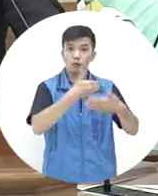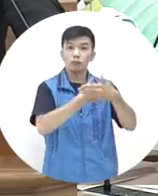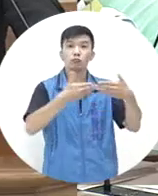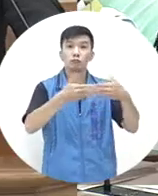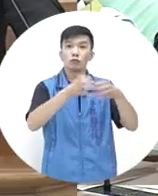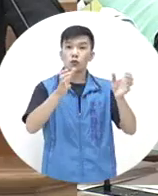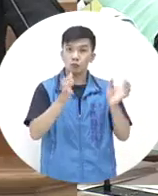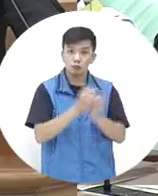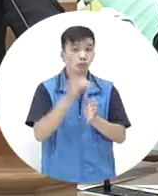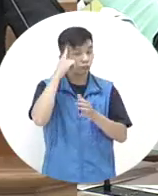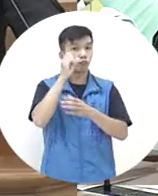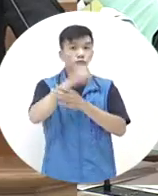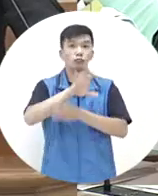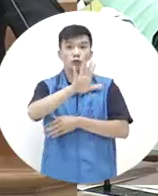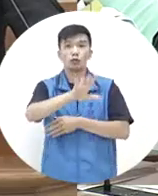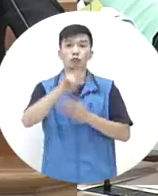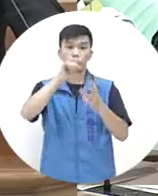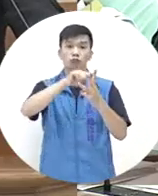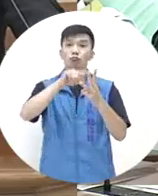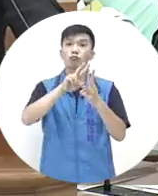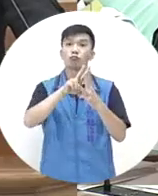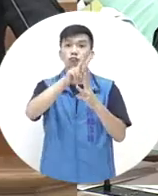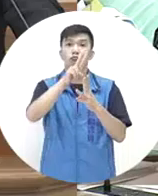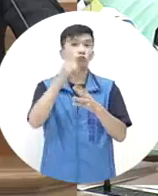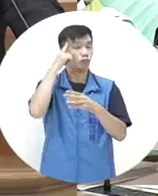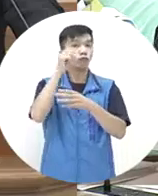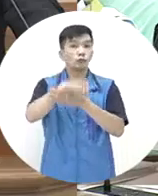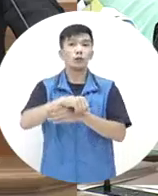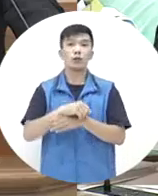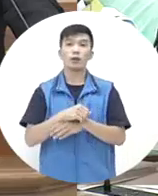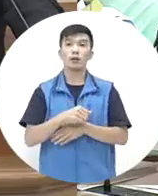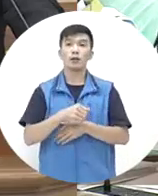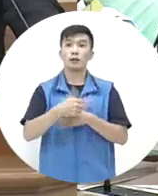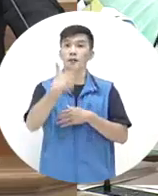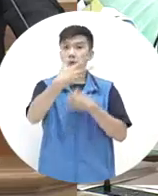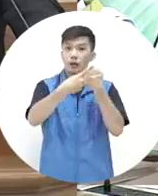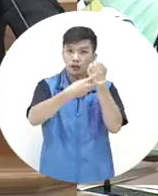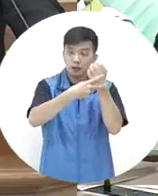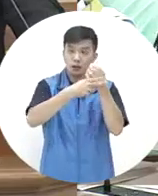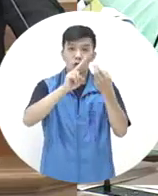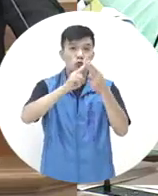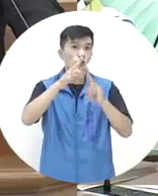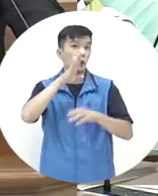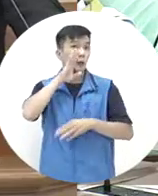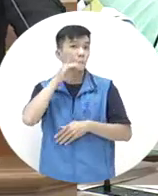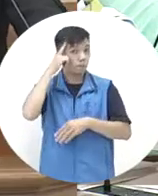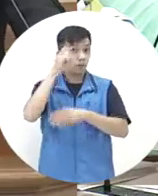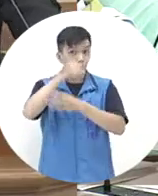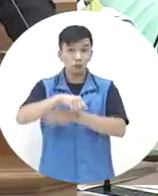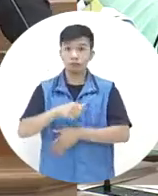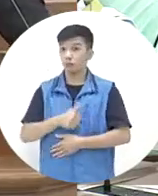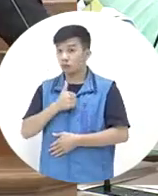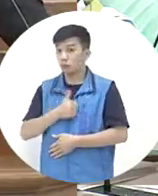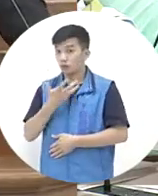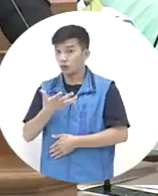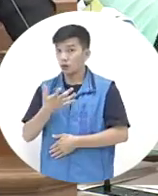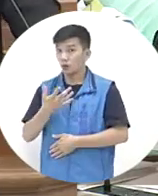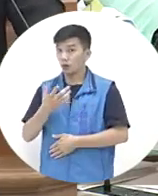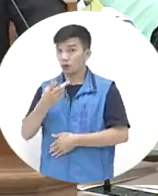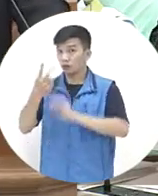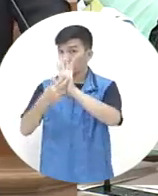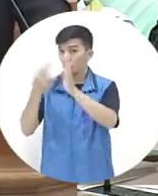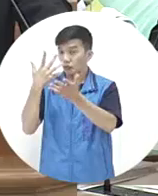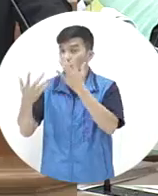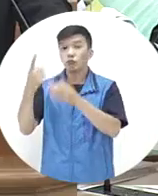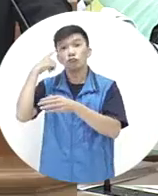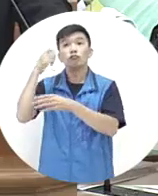了啊。 哪两个？ 交通部八里跟五泰啊，两个都同意。 同意。你要讲清楚哦。你要讲清楚哦，同